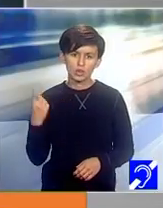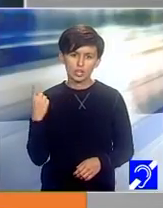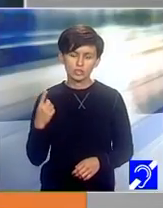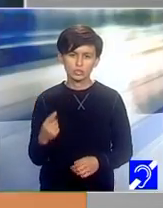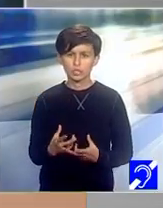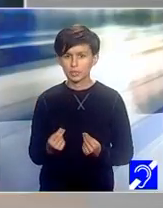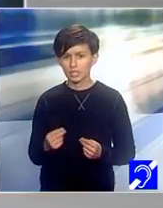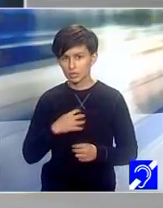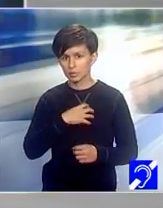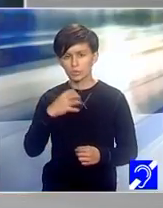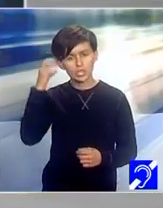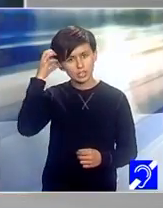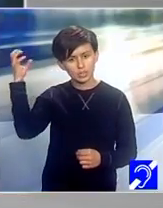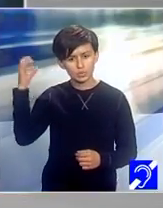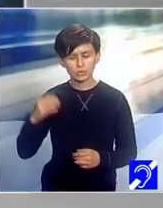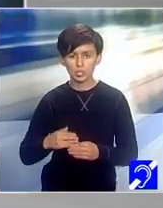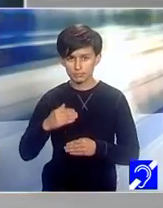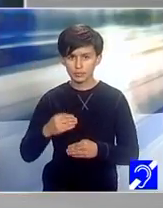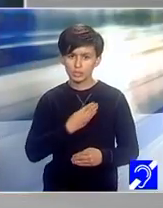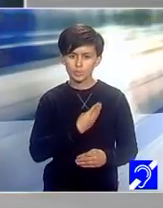baza unor evaluări pe care ei le fac. Deci...